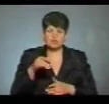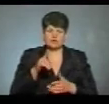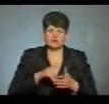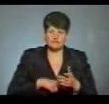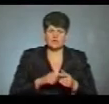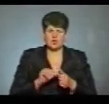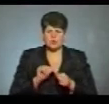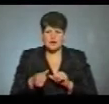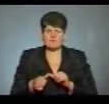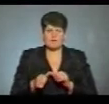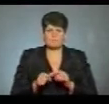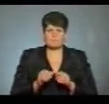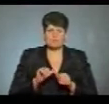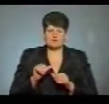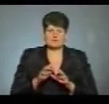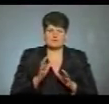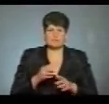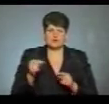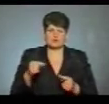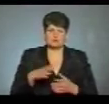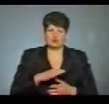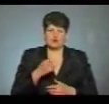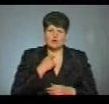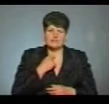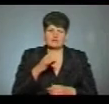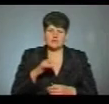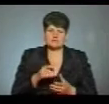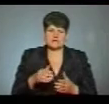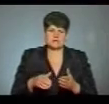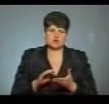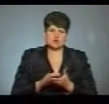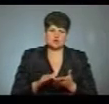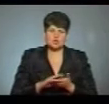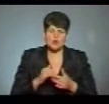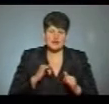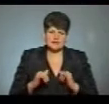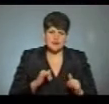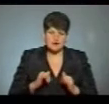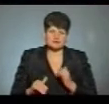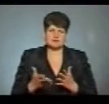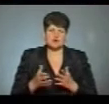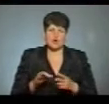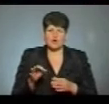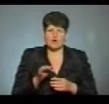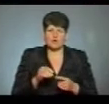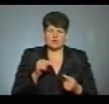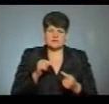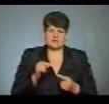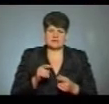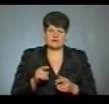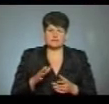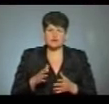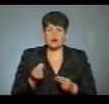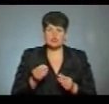деякі позафракційні. Проти були «Голос», «Європейська солідарність», «Батьківщина» та «Опозиційна платформа за життя». Грошей додали Міністерству